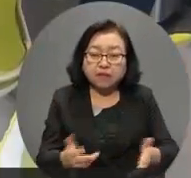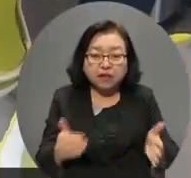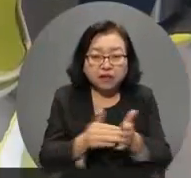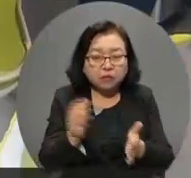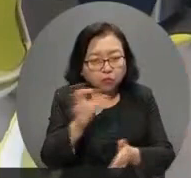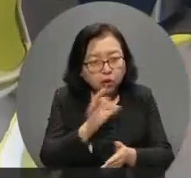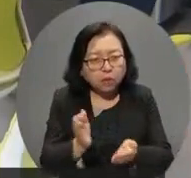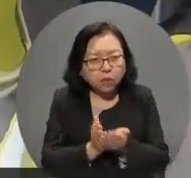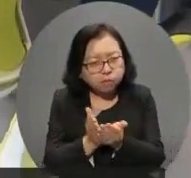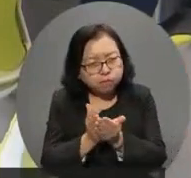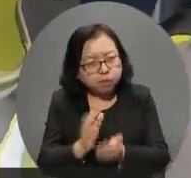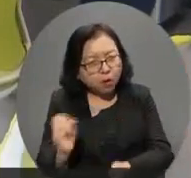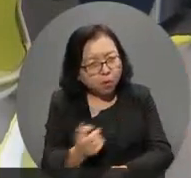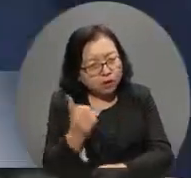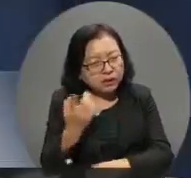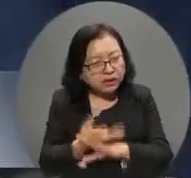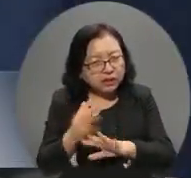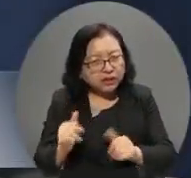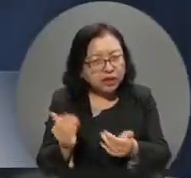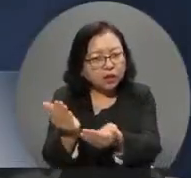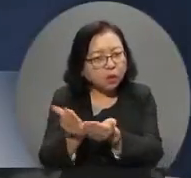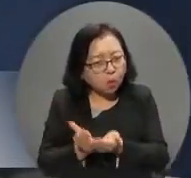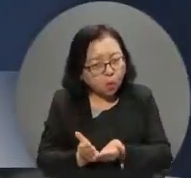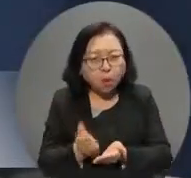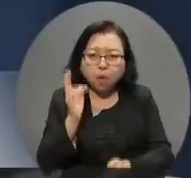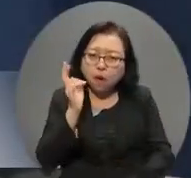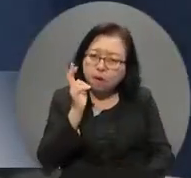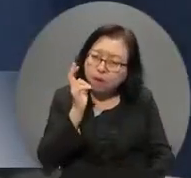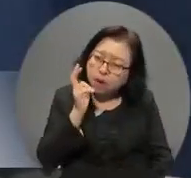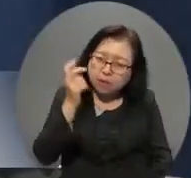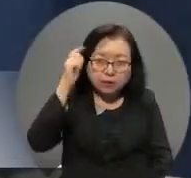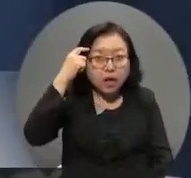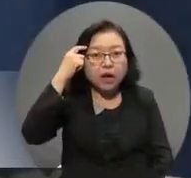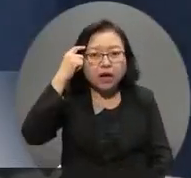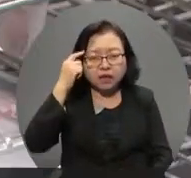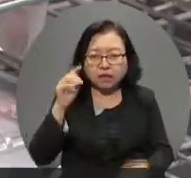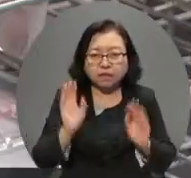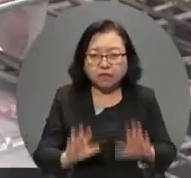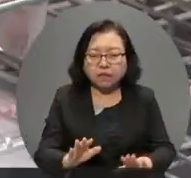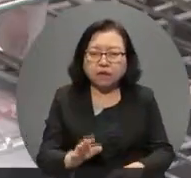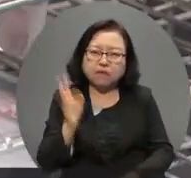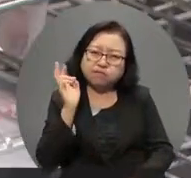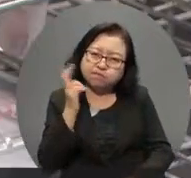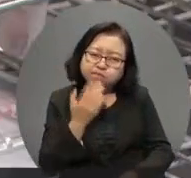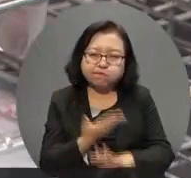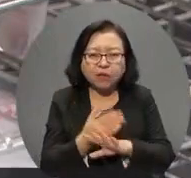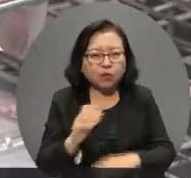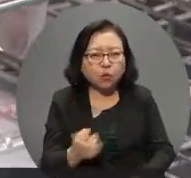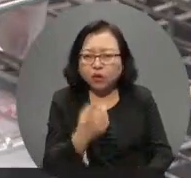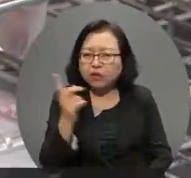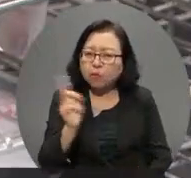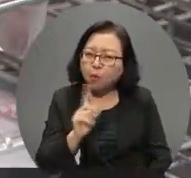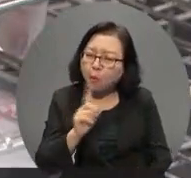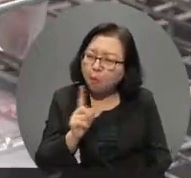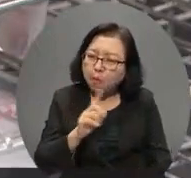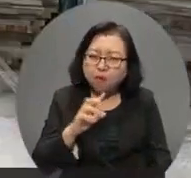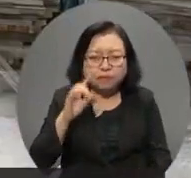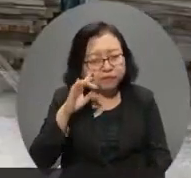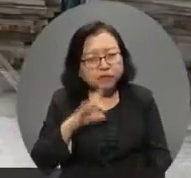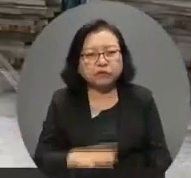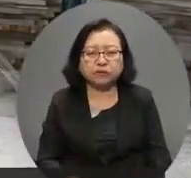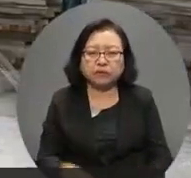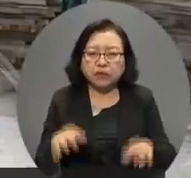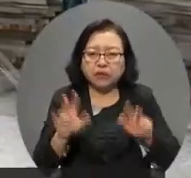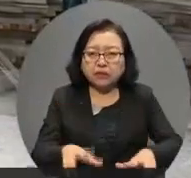선박 등에 의한 해외 유입을 원인으로 추정해왔는데 이번엔 다른 원인일 가능성이 있습니다.